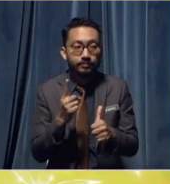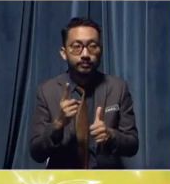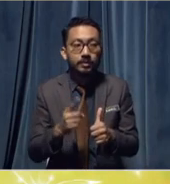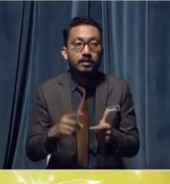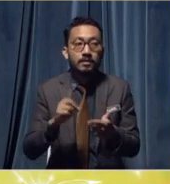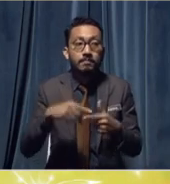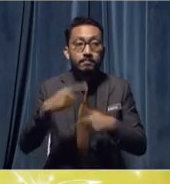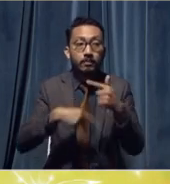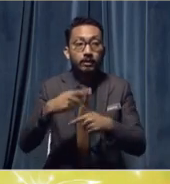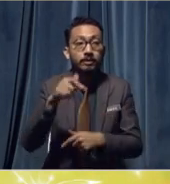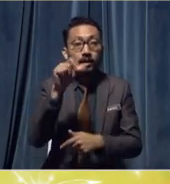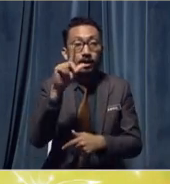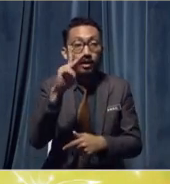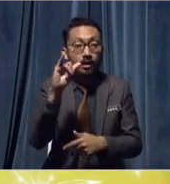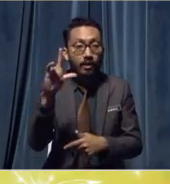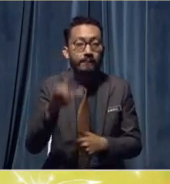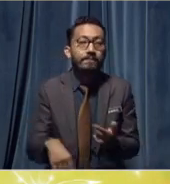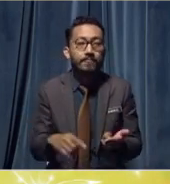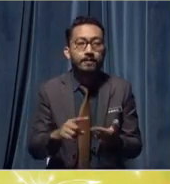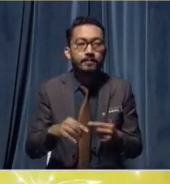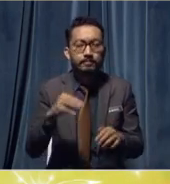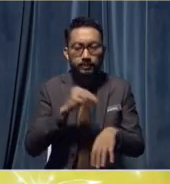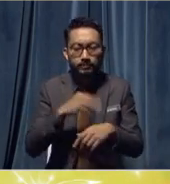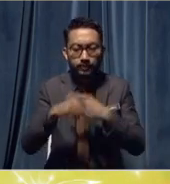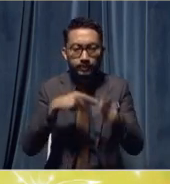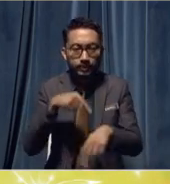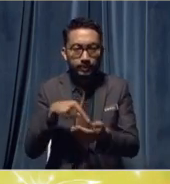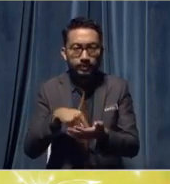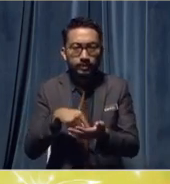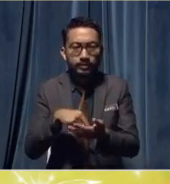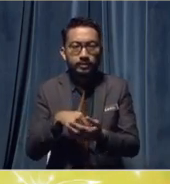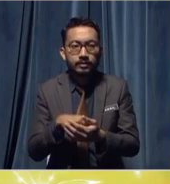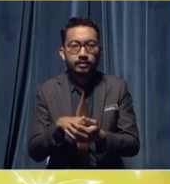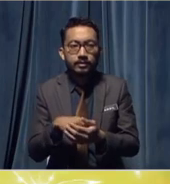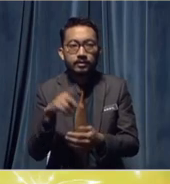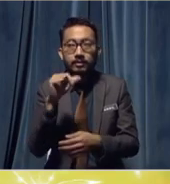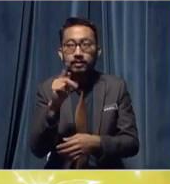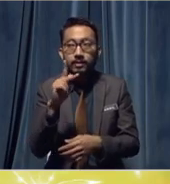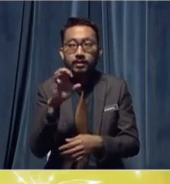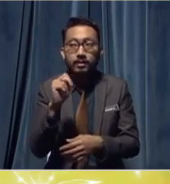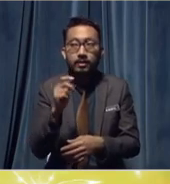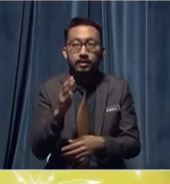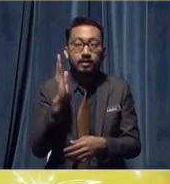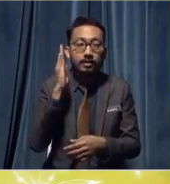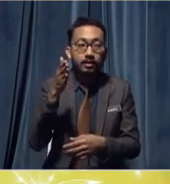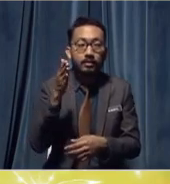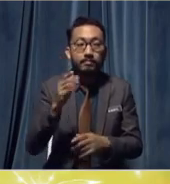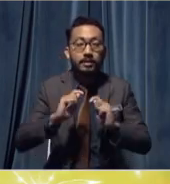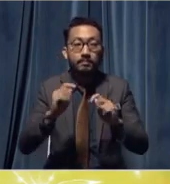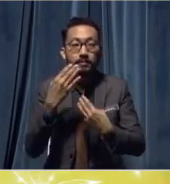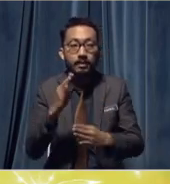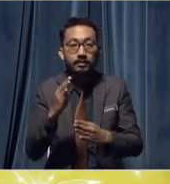pertama, proses pengalkilan. Semasa proses ini,